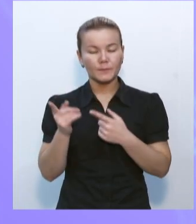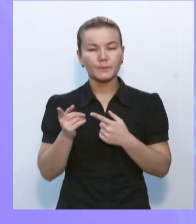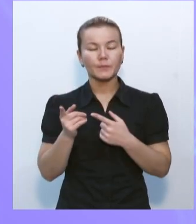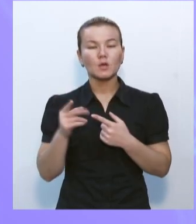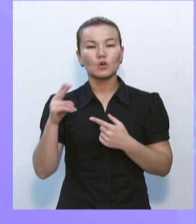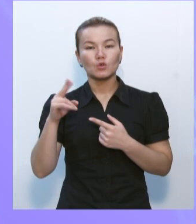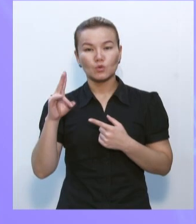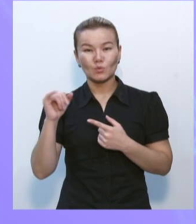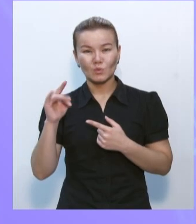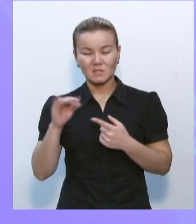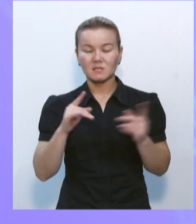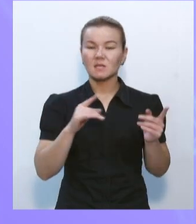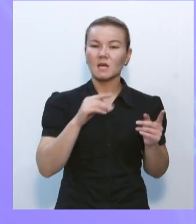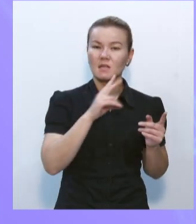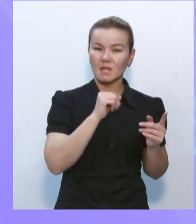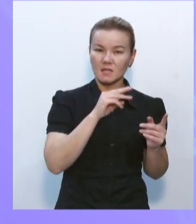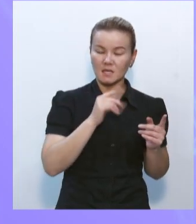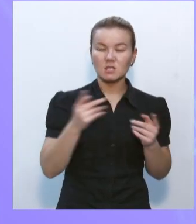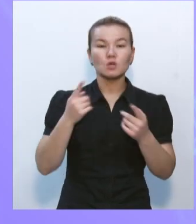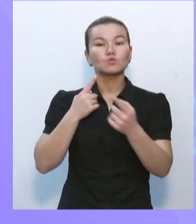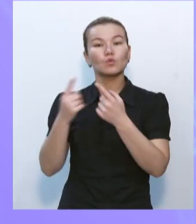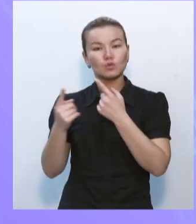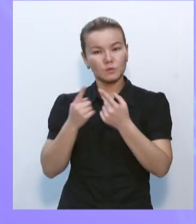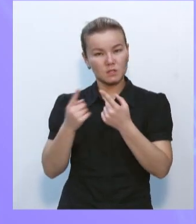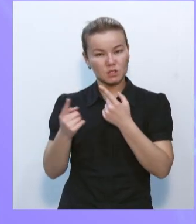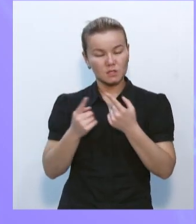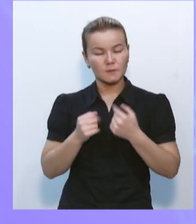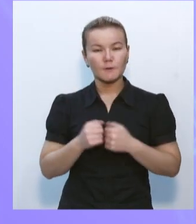Нурдин менен Наташа сүйлөшүп жатышат.